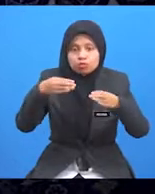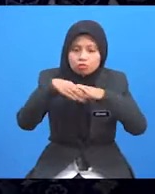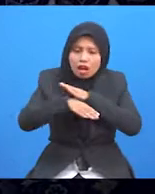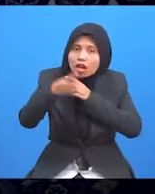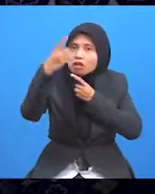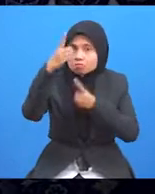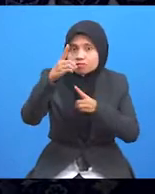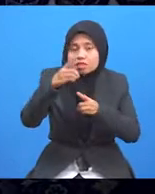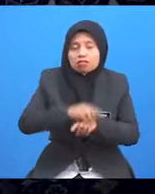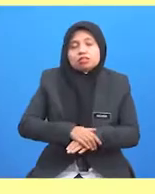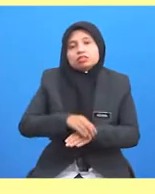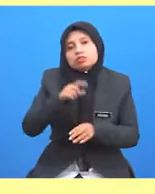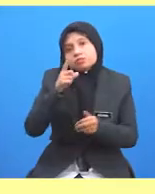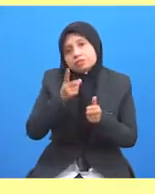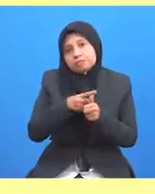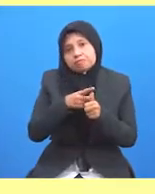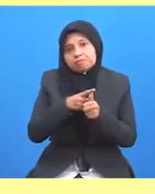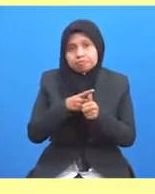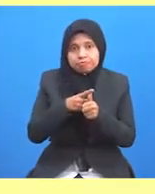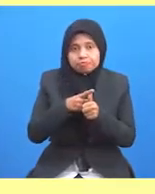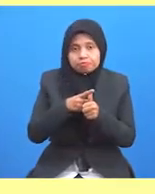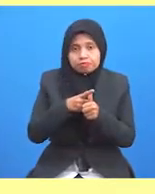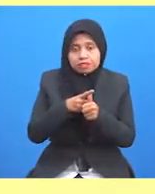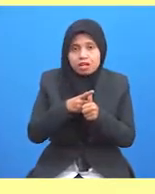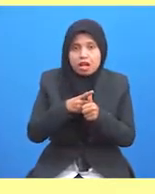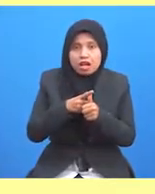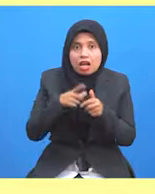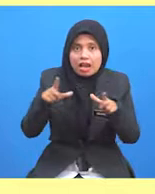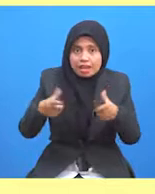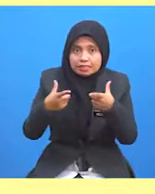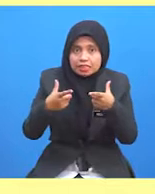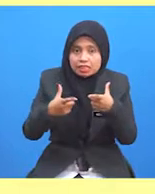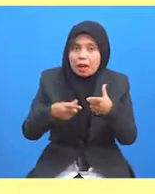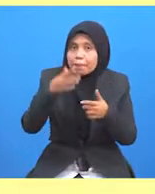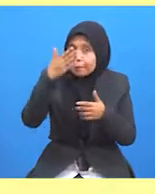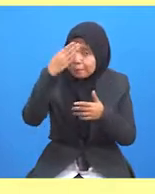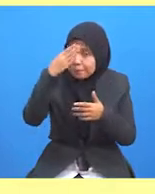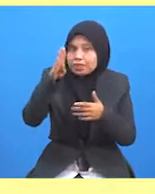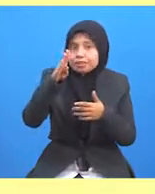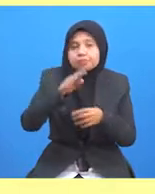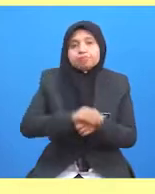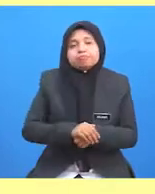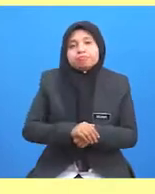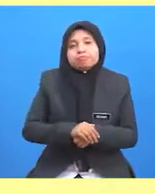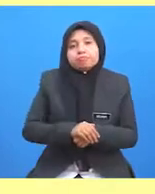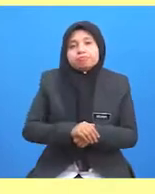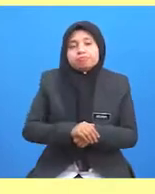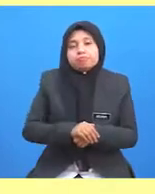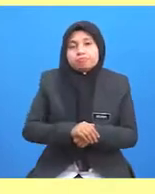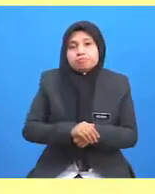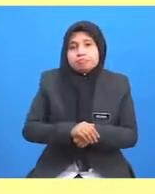berdakwah, iaitu pertama, melaksanakan dakwah secara berhikmah dan